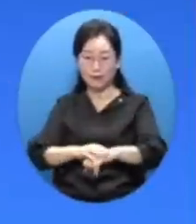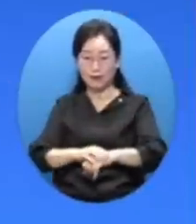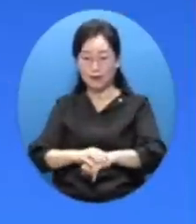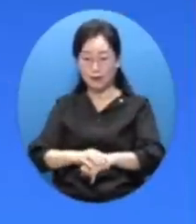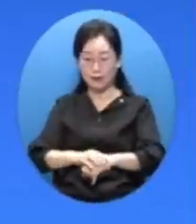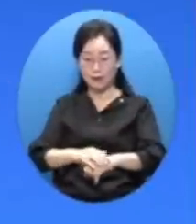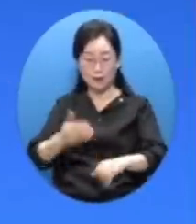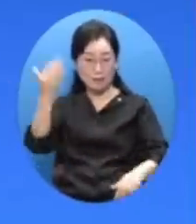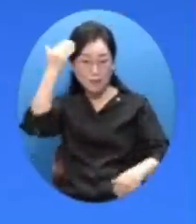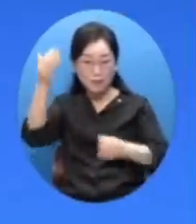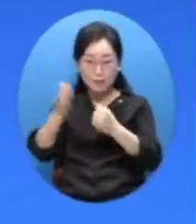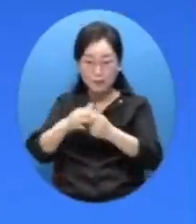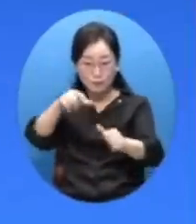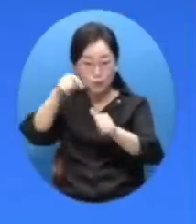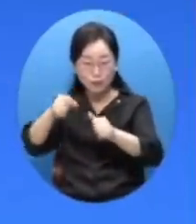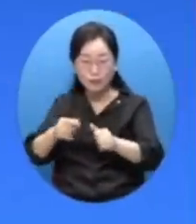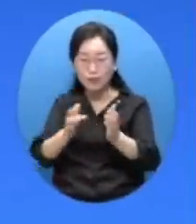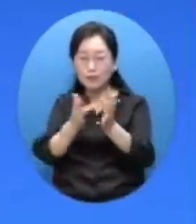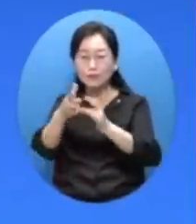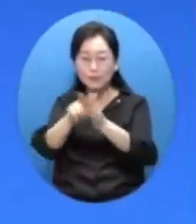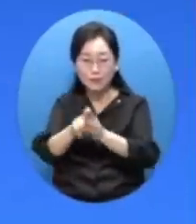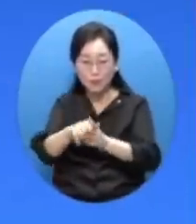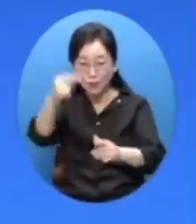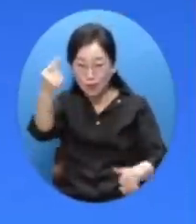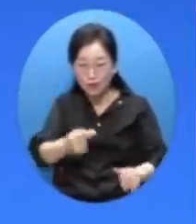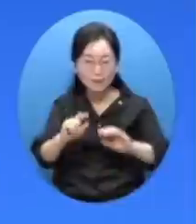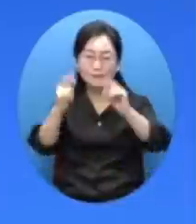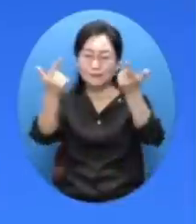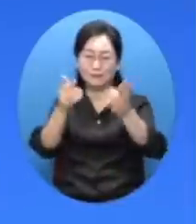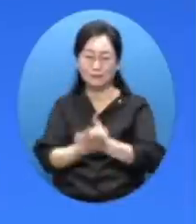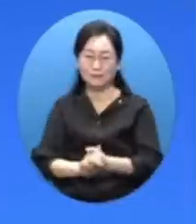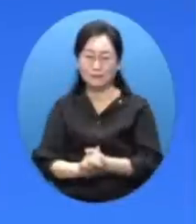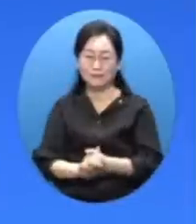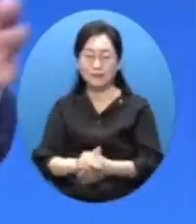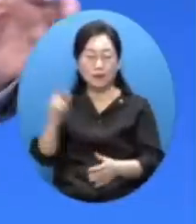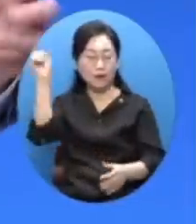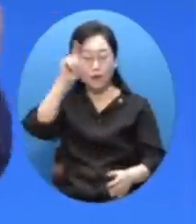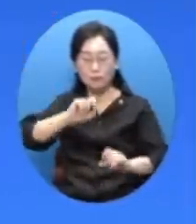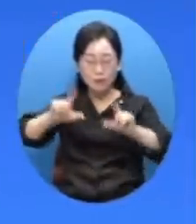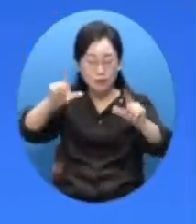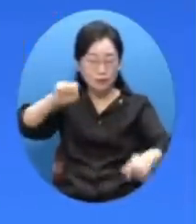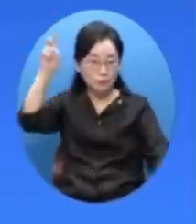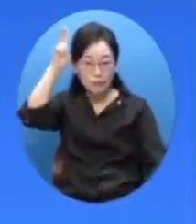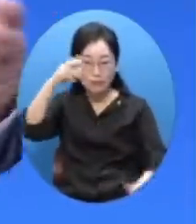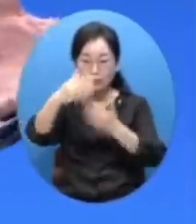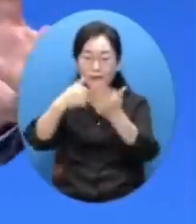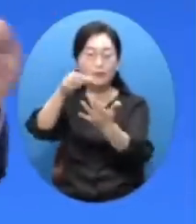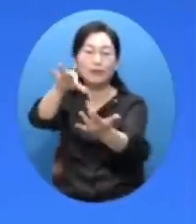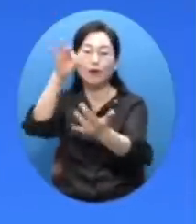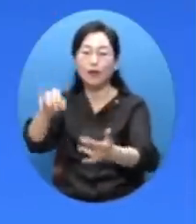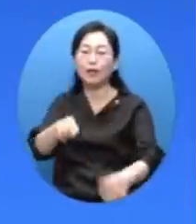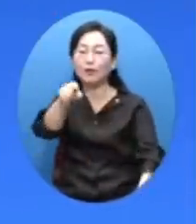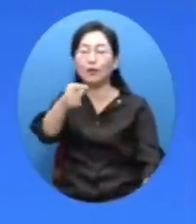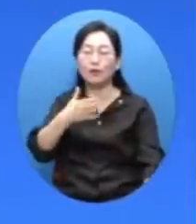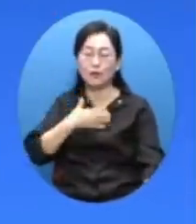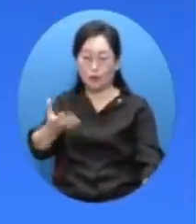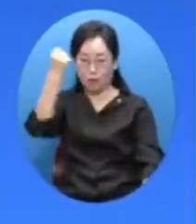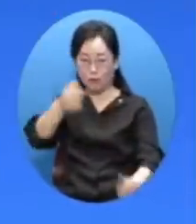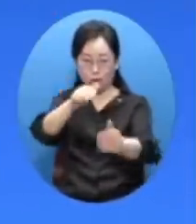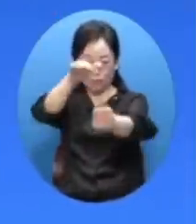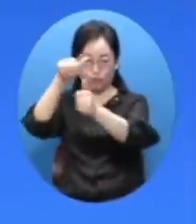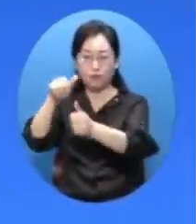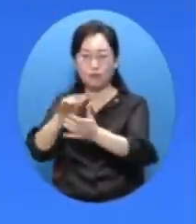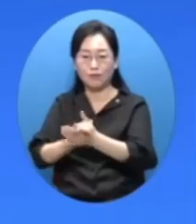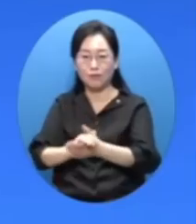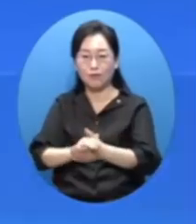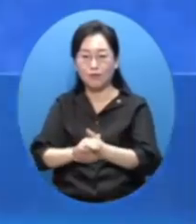구원받고 예수님도 이 자리에 나온 것이 아닙니다. 어느 날 하나님이 날 택하셨습니다. 너는 내 것이라고 부르신 것입니다.